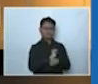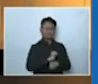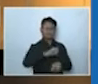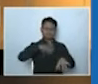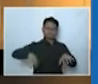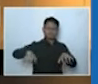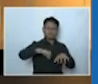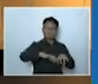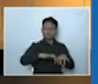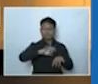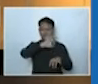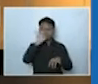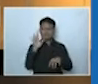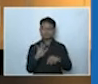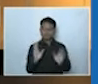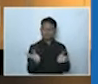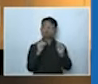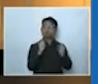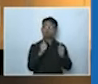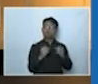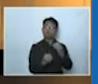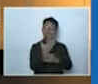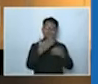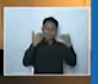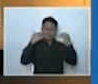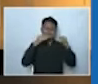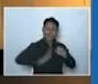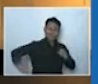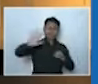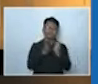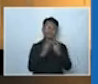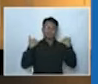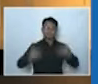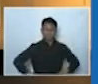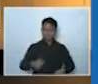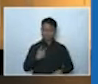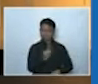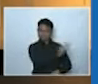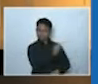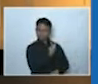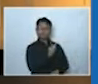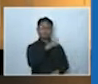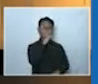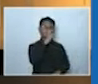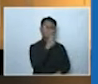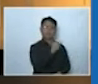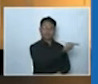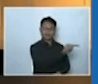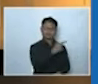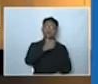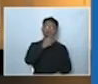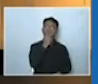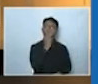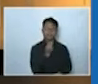Terima kasih masih ada waktu mau dilanjutkan pembangunan juga multi termasuk disabilitas Bagaimana peran